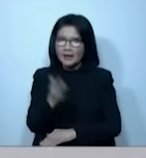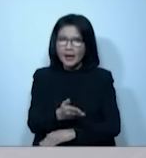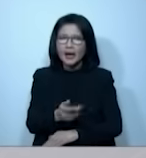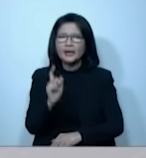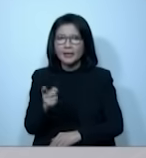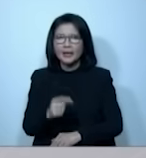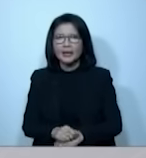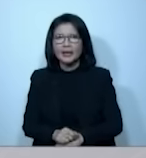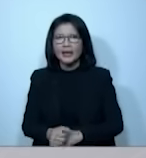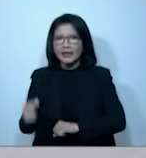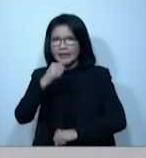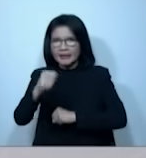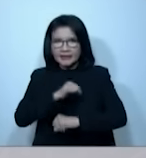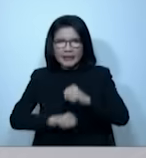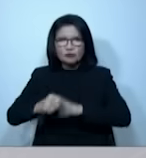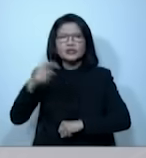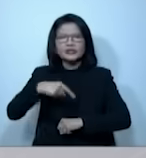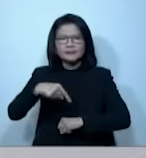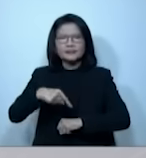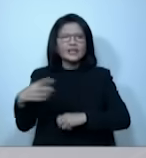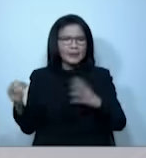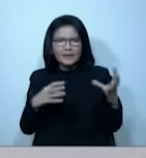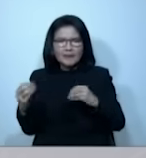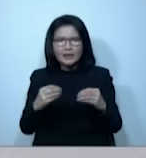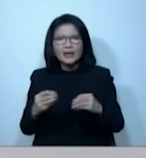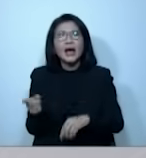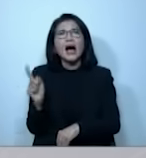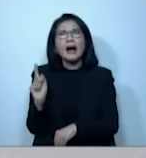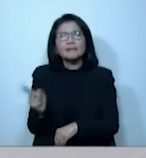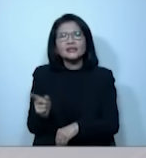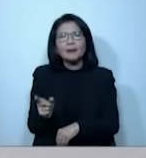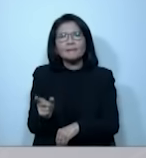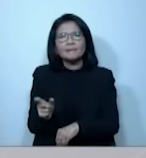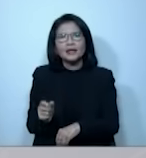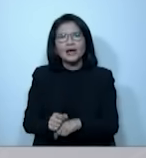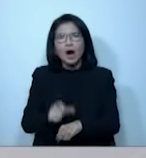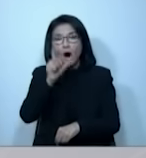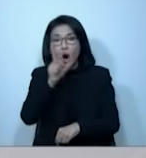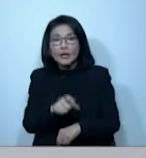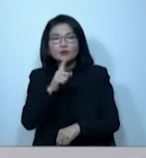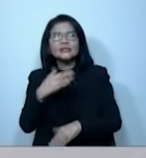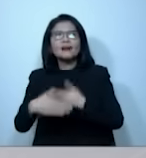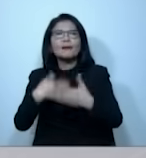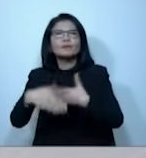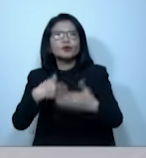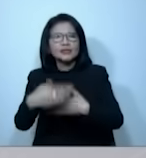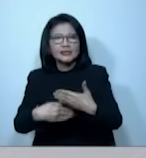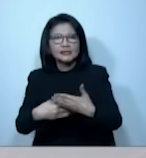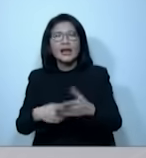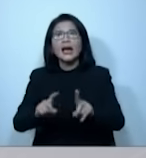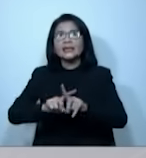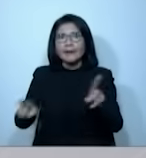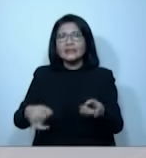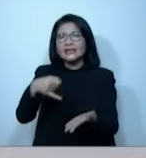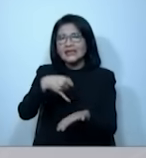dan tindakan pun itu masih diperdebatkan karena yang bersangkutan masih memproses tetapi